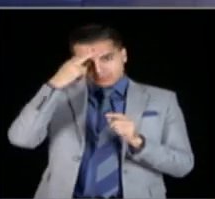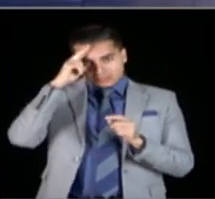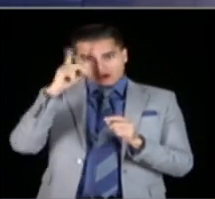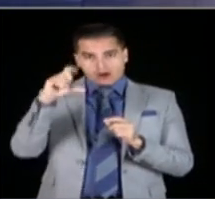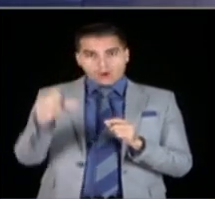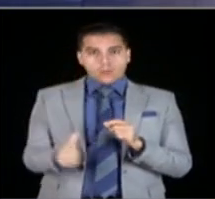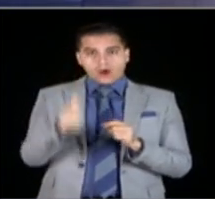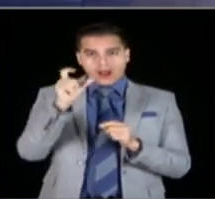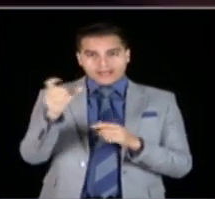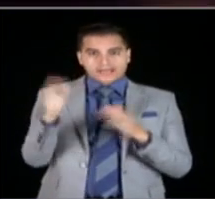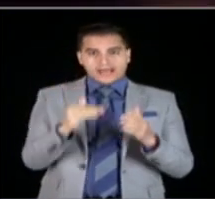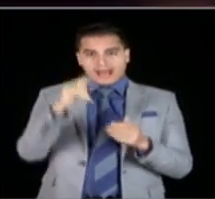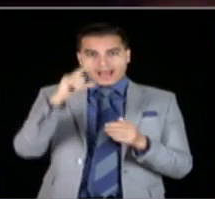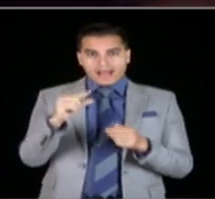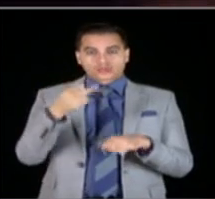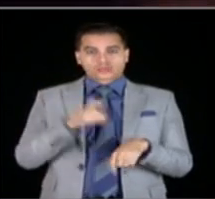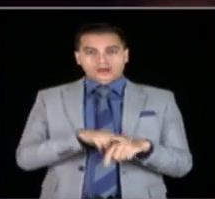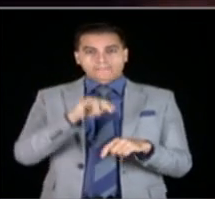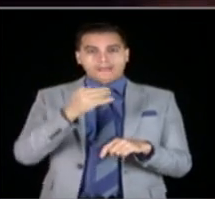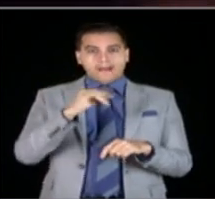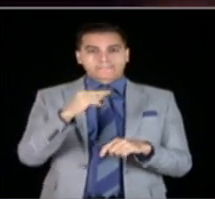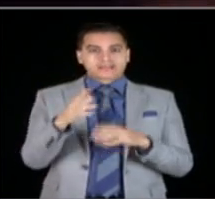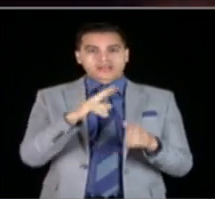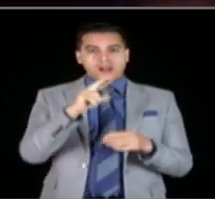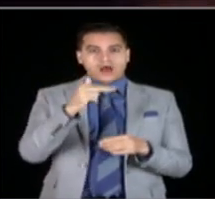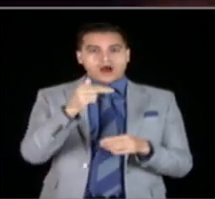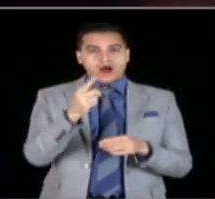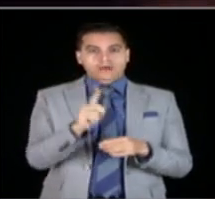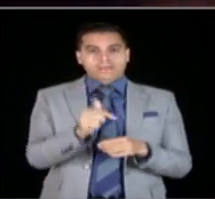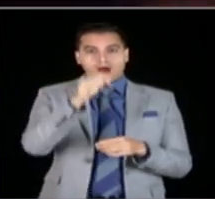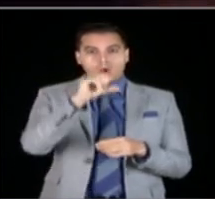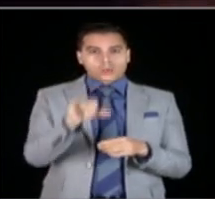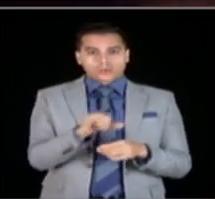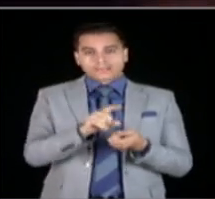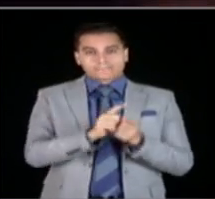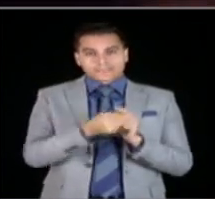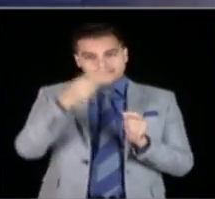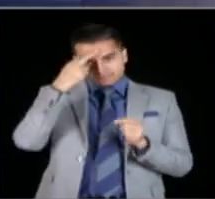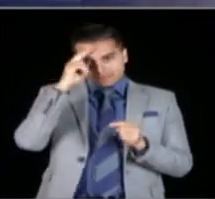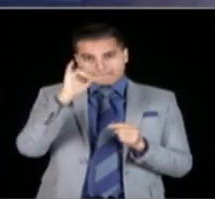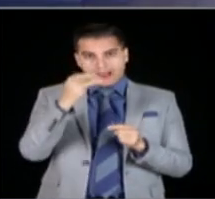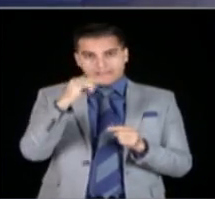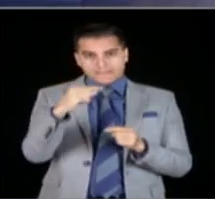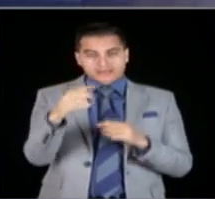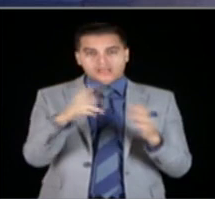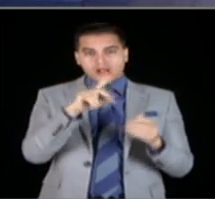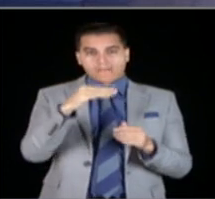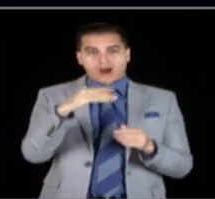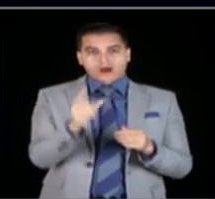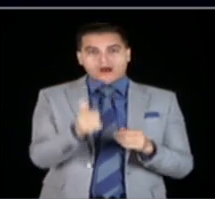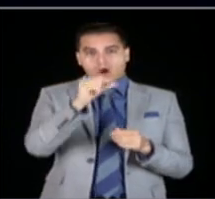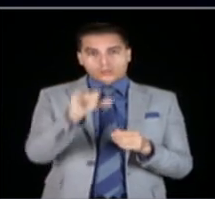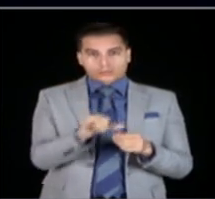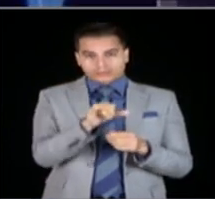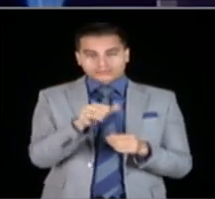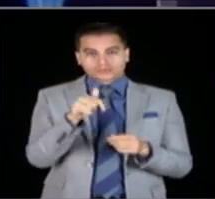روان خالد، ومحمد الغرباوي نزل مكان محمد البحراوي.